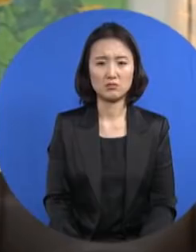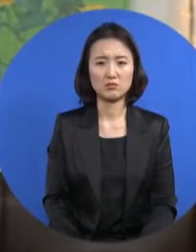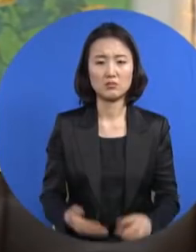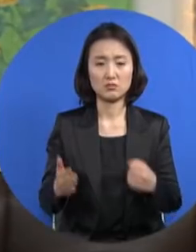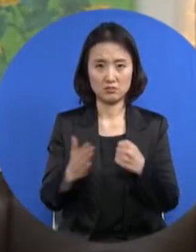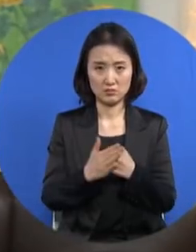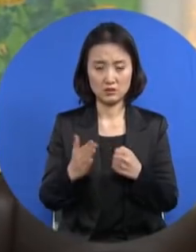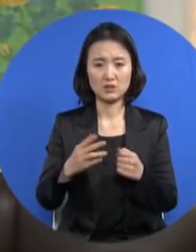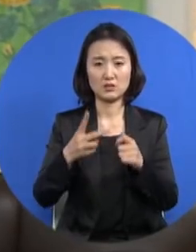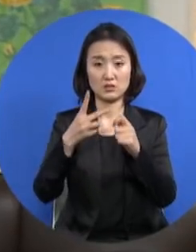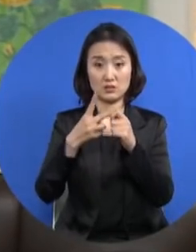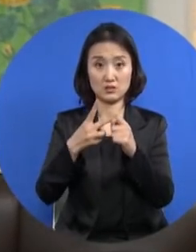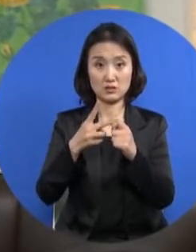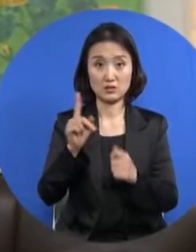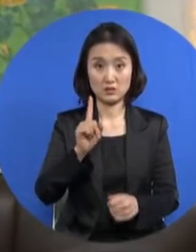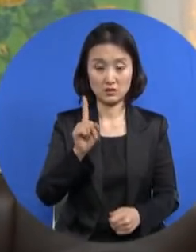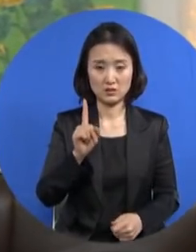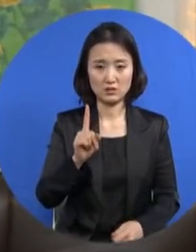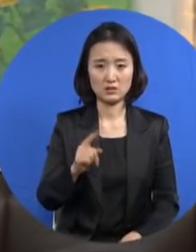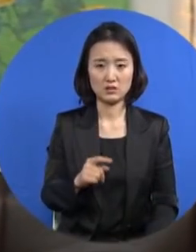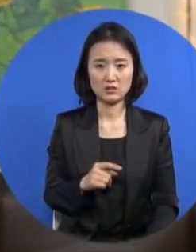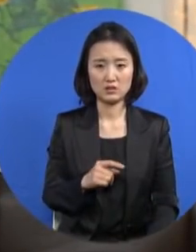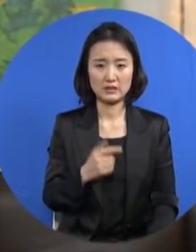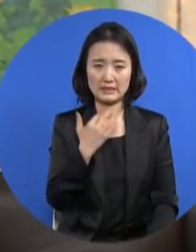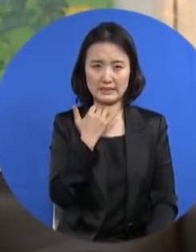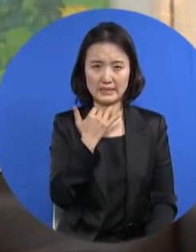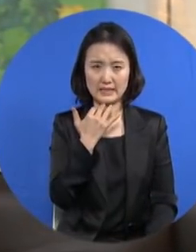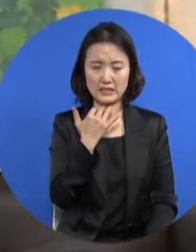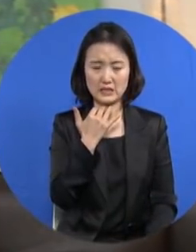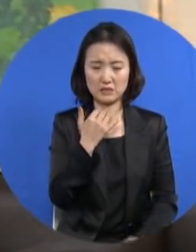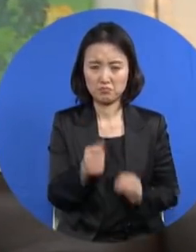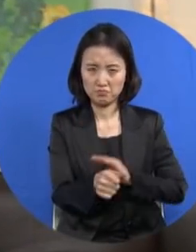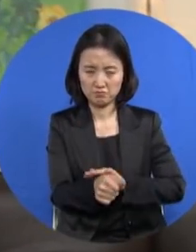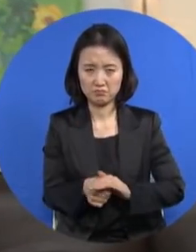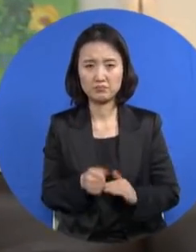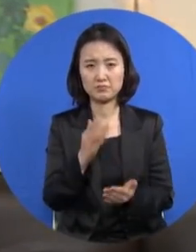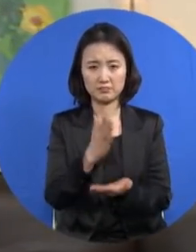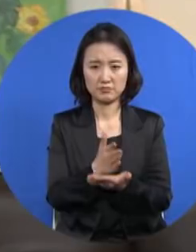두 번째 노하우는요. 나이에 주눅들지 말라예요.